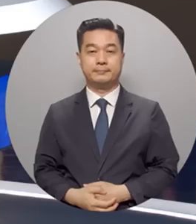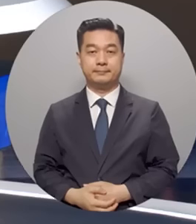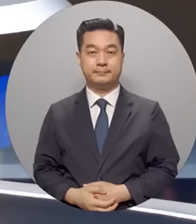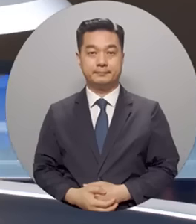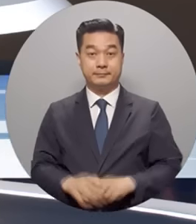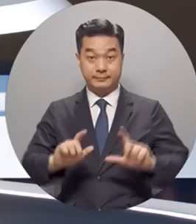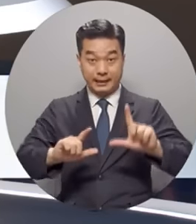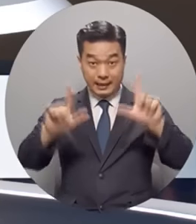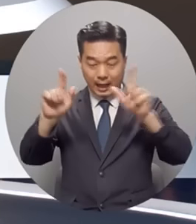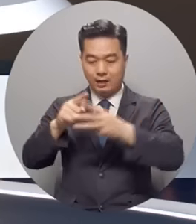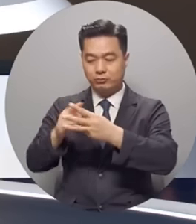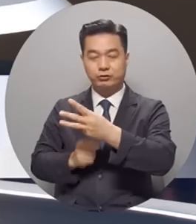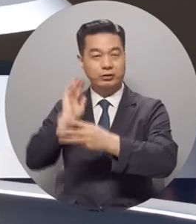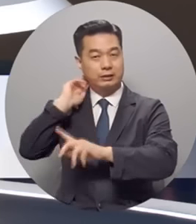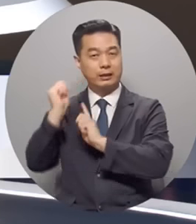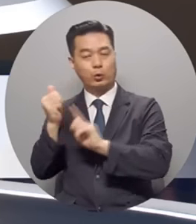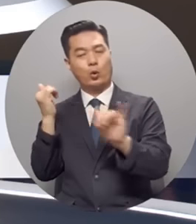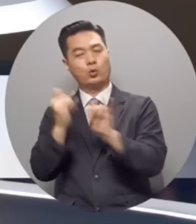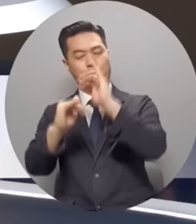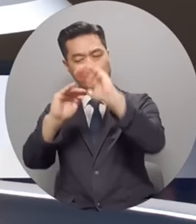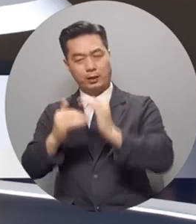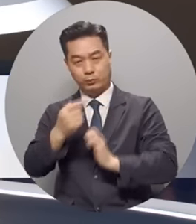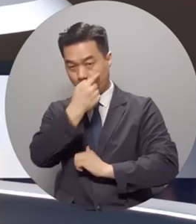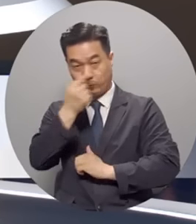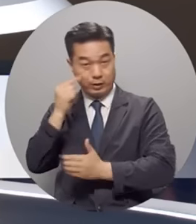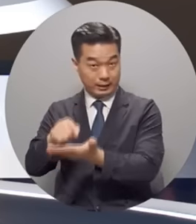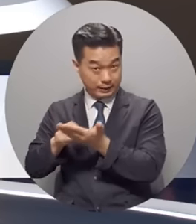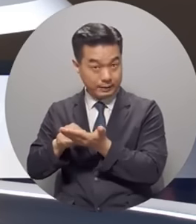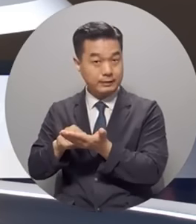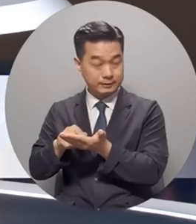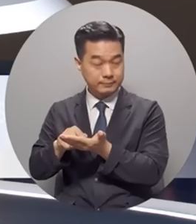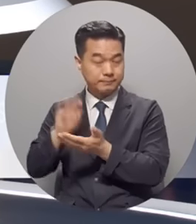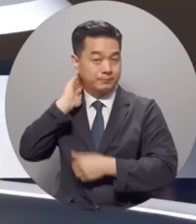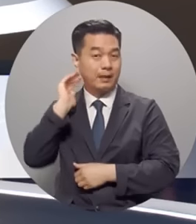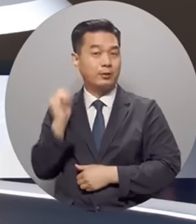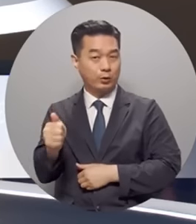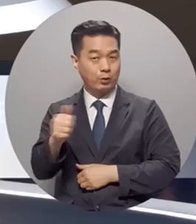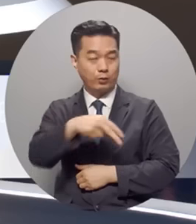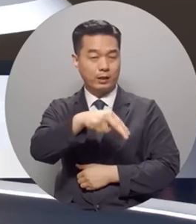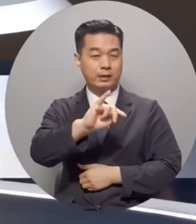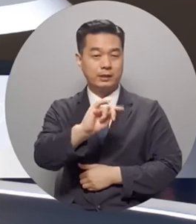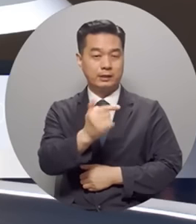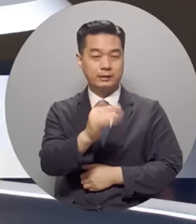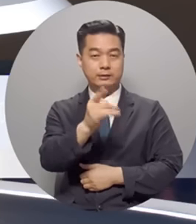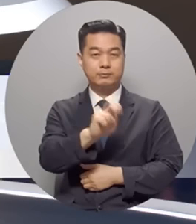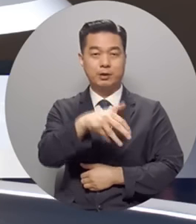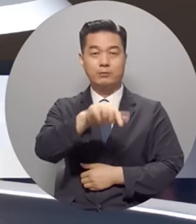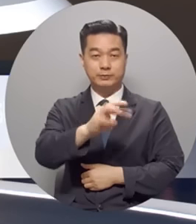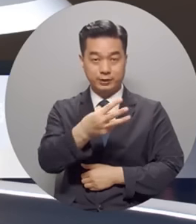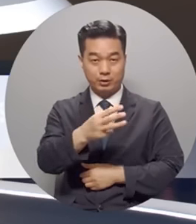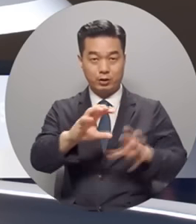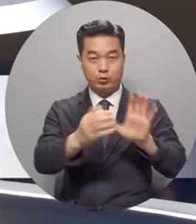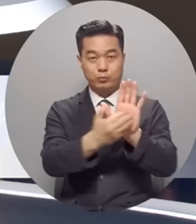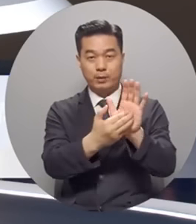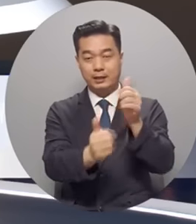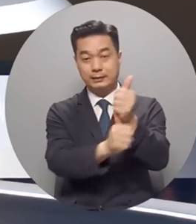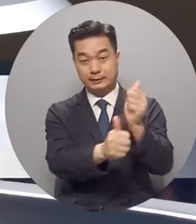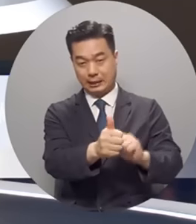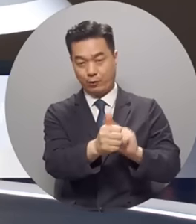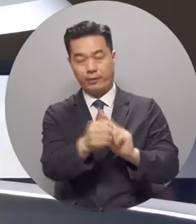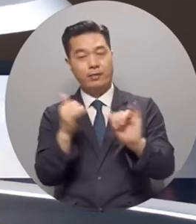이날 윤석열 대통령의 통화 내역도 추가로 확인됐습니다. 대통령과 신범철 당시 국방부 차관의 통화 내역이 추가로 나온